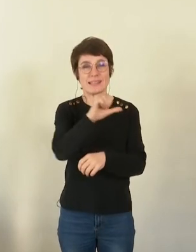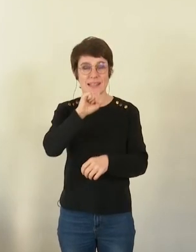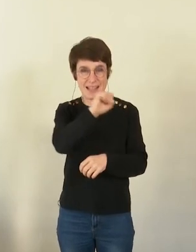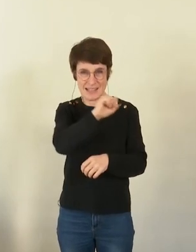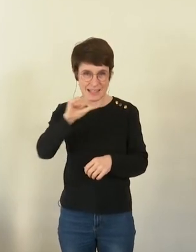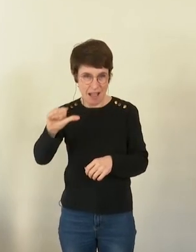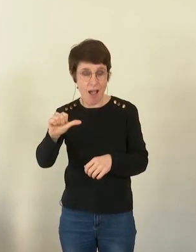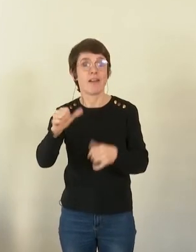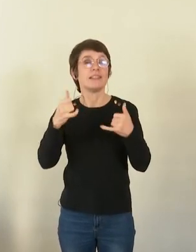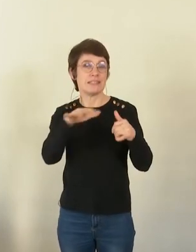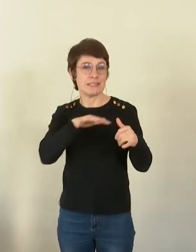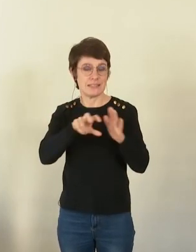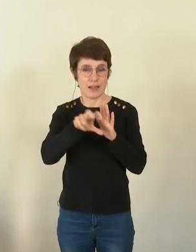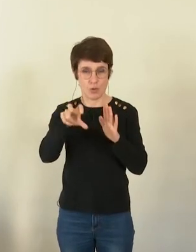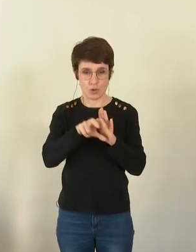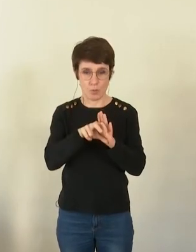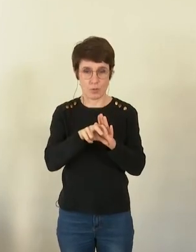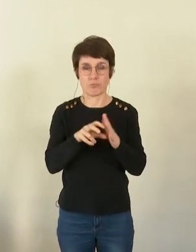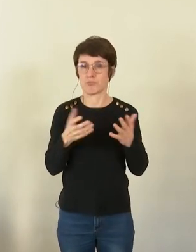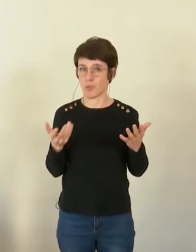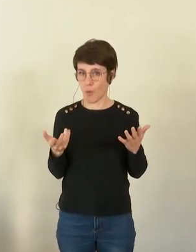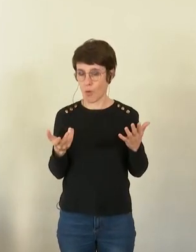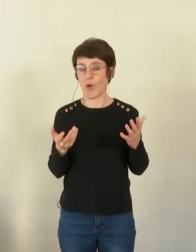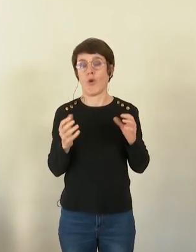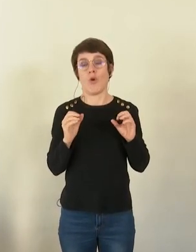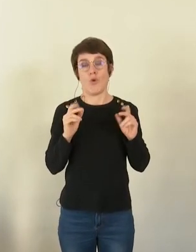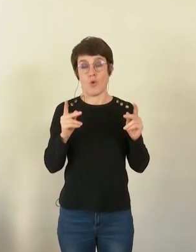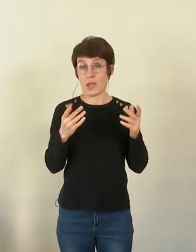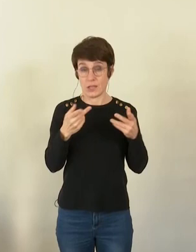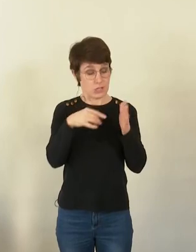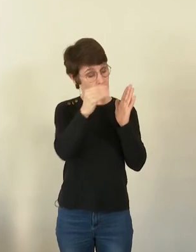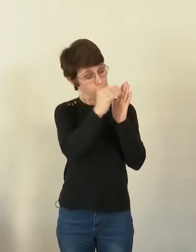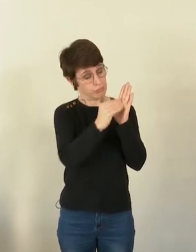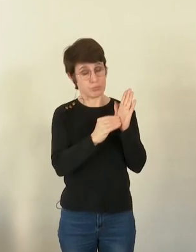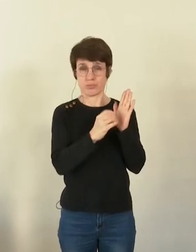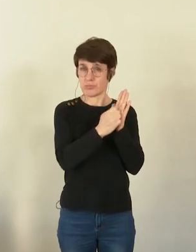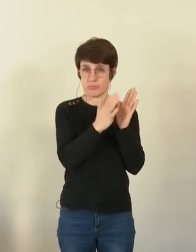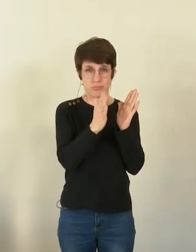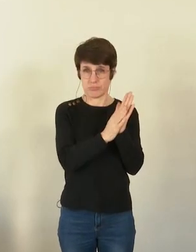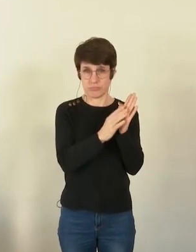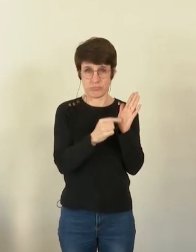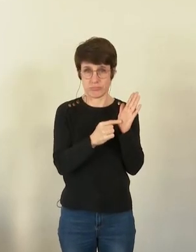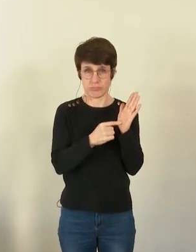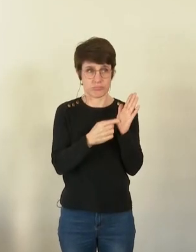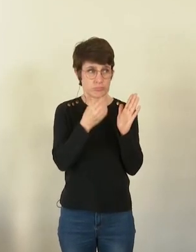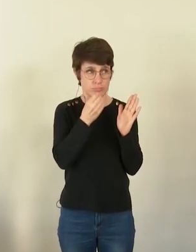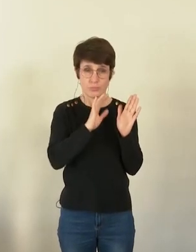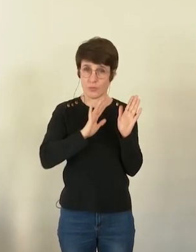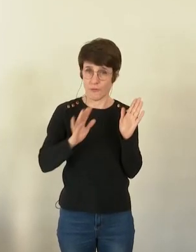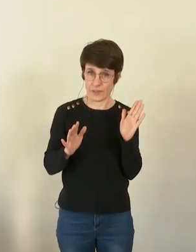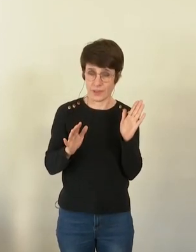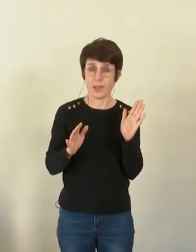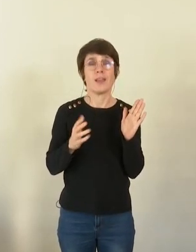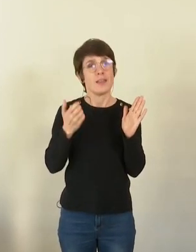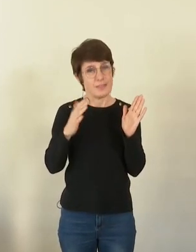alimentaire sur le territoire grenoblois principe déjà posé et c'est dit et ça a été dit par mes collègues dans cette délibération à